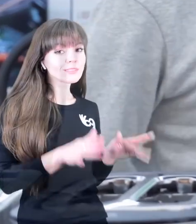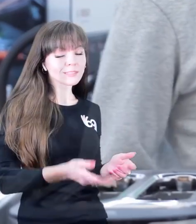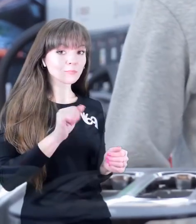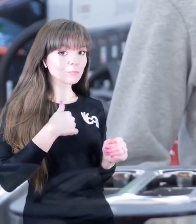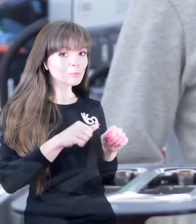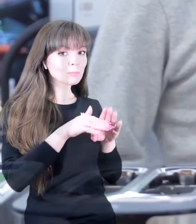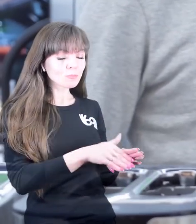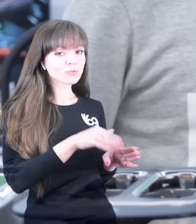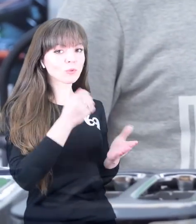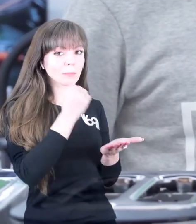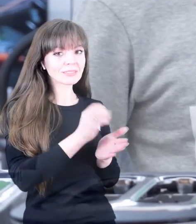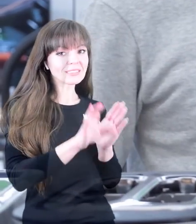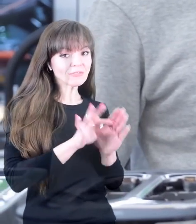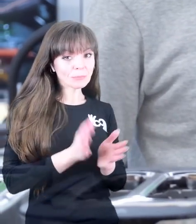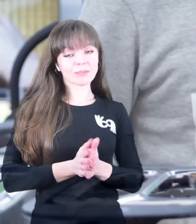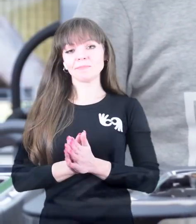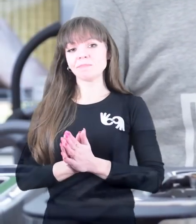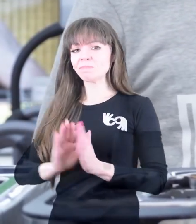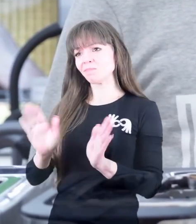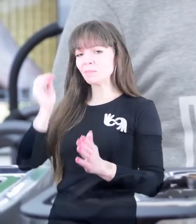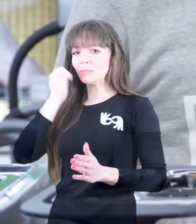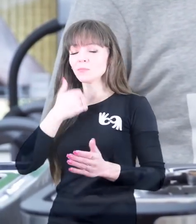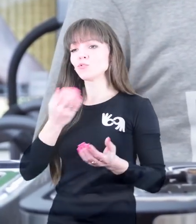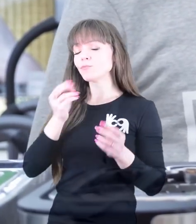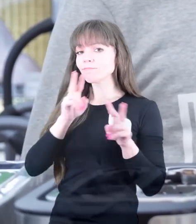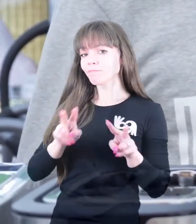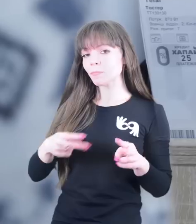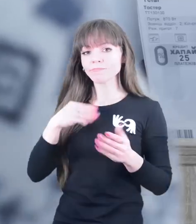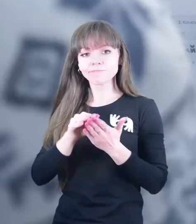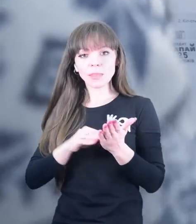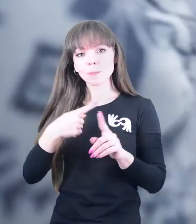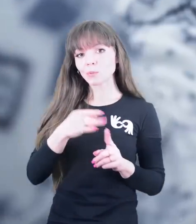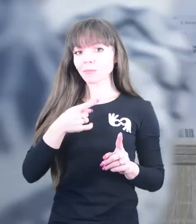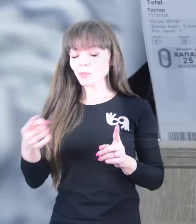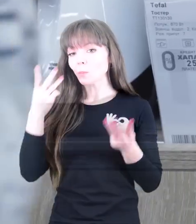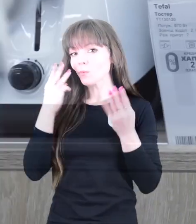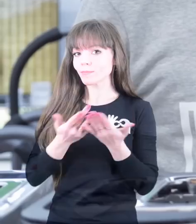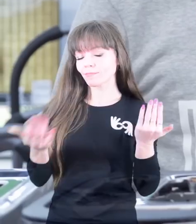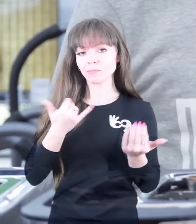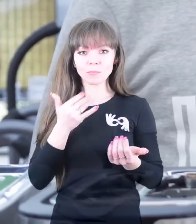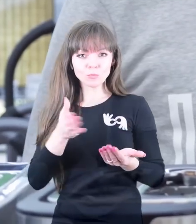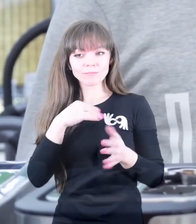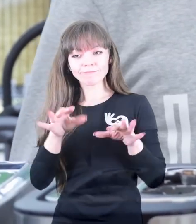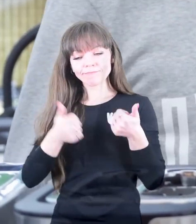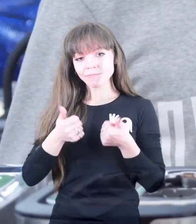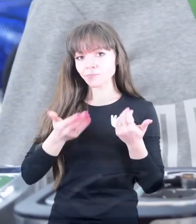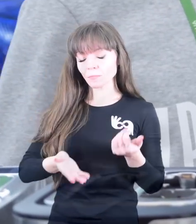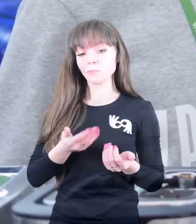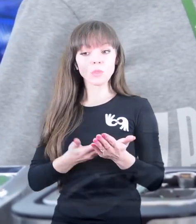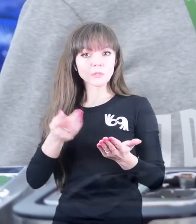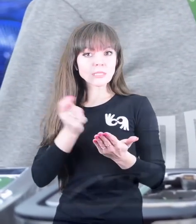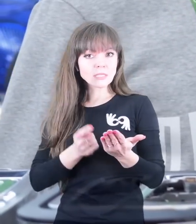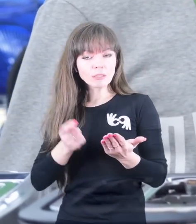у вас дела? Может, я могу помочь вам поделиться с выбором? Нет, спасибо, я еще в процессе. Я выписал все плюсы и минусы данных моделей, теперь их буду сравнивать.